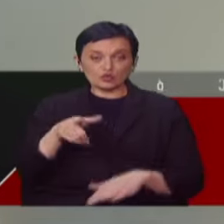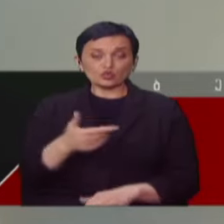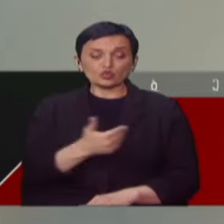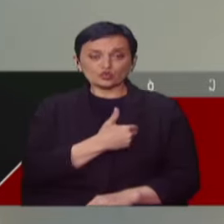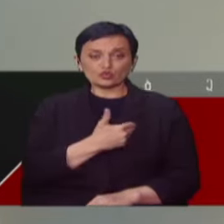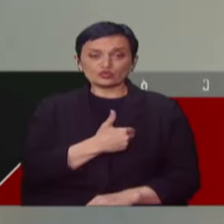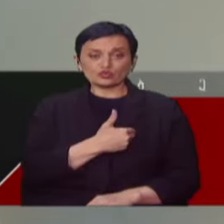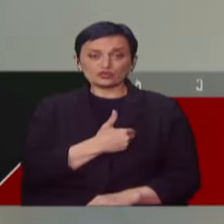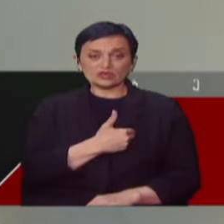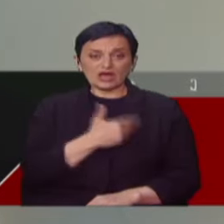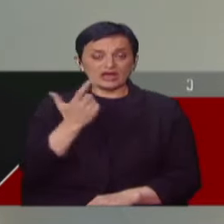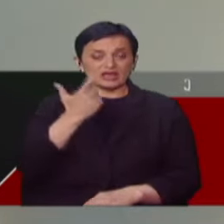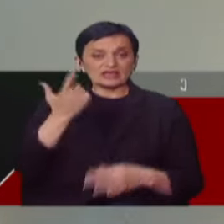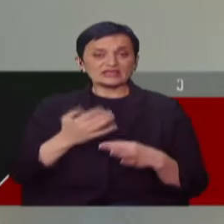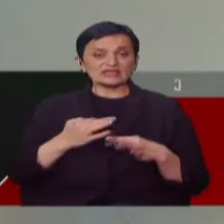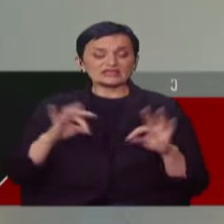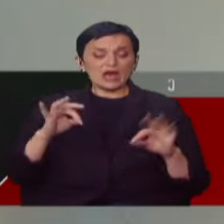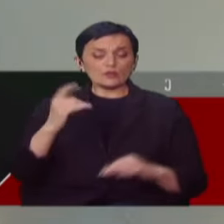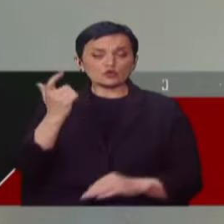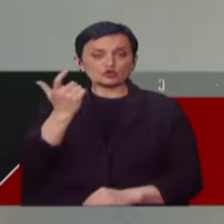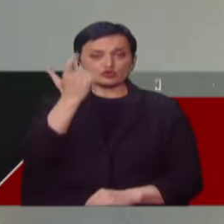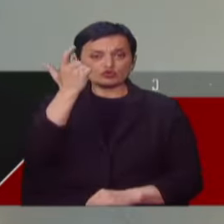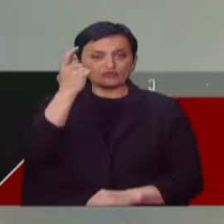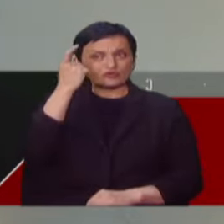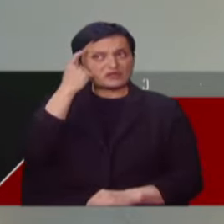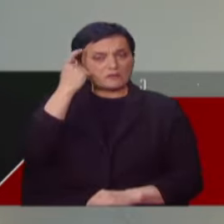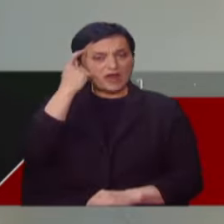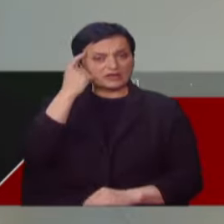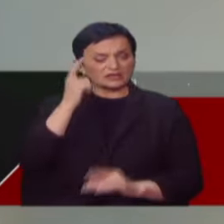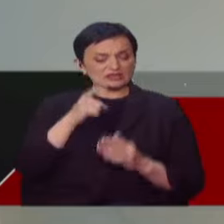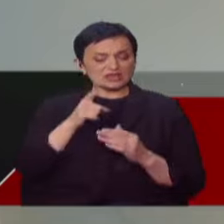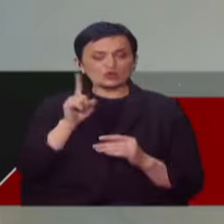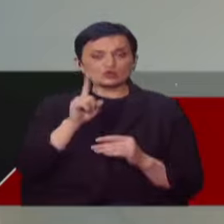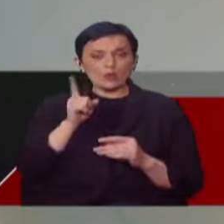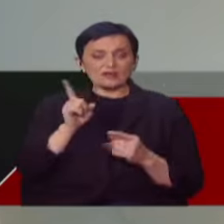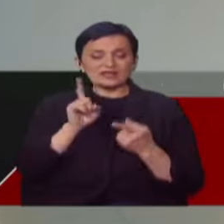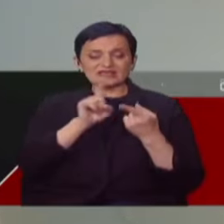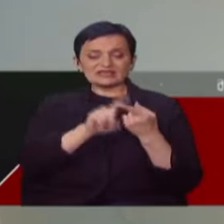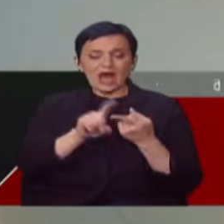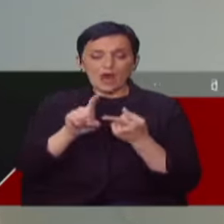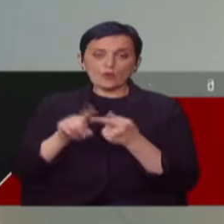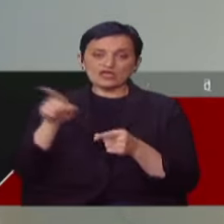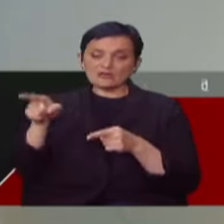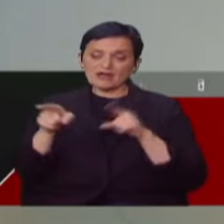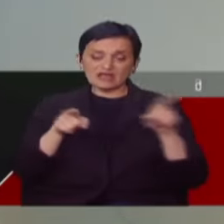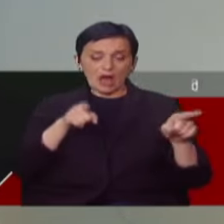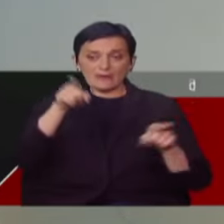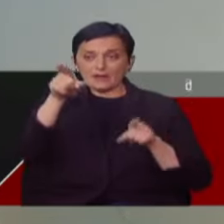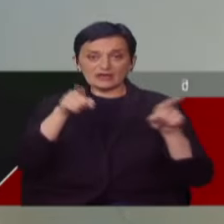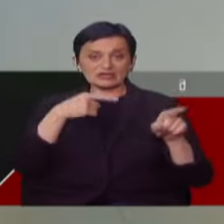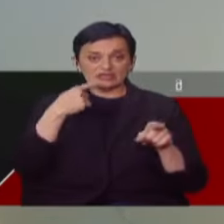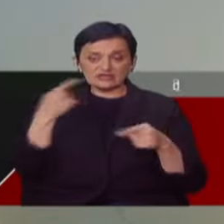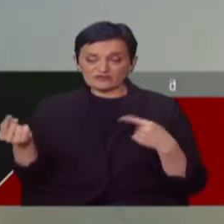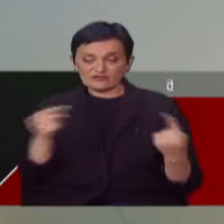უნდა რომ დამოუკიდებელი სუვერენული მენტალიტეტით, ისე რომ არ იყოს დამოკიდებული იმან თქვა, ამან თქვა, ამაზე,